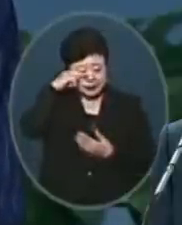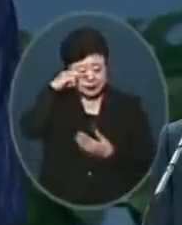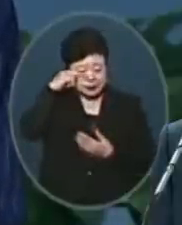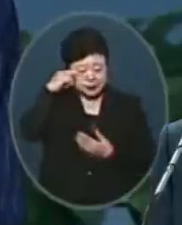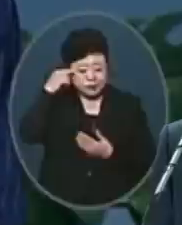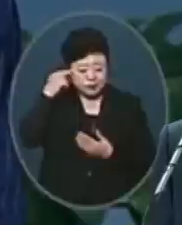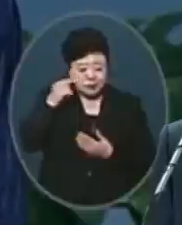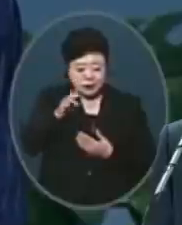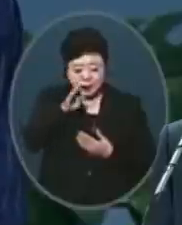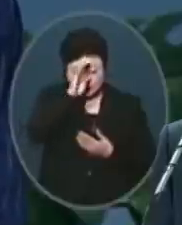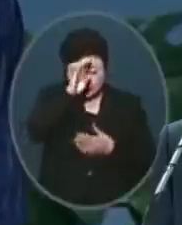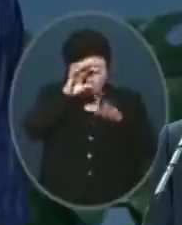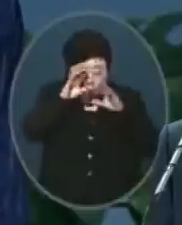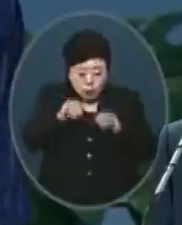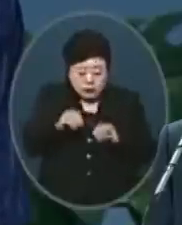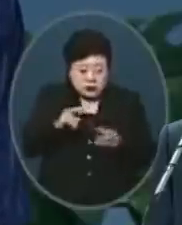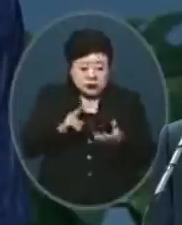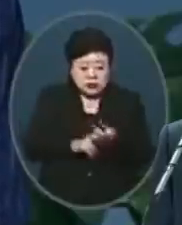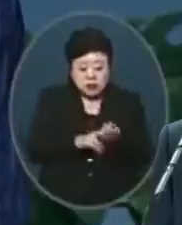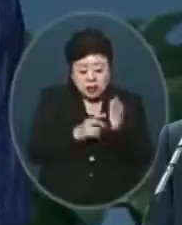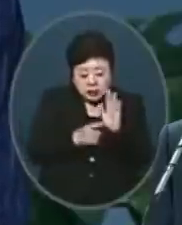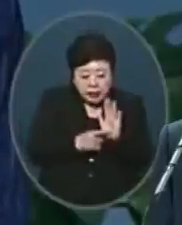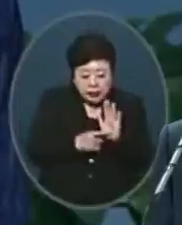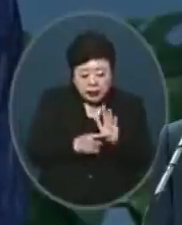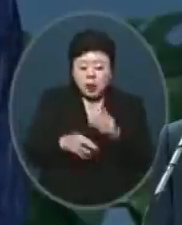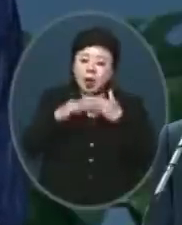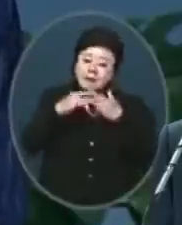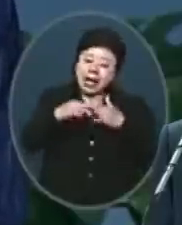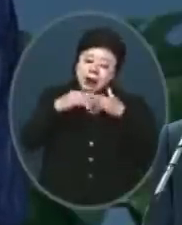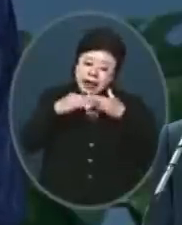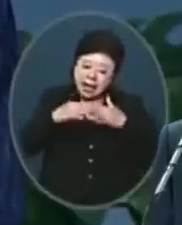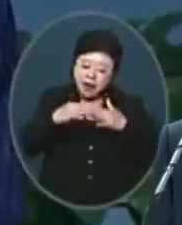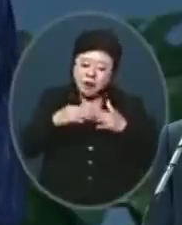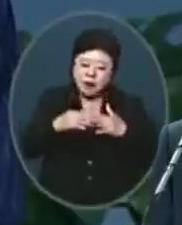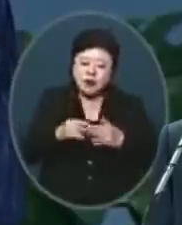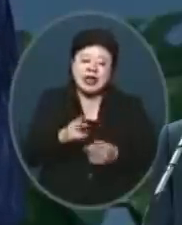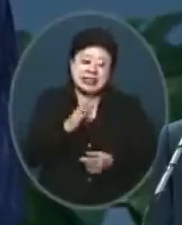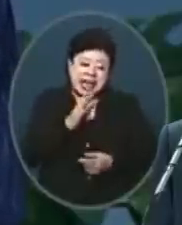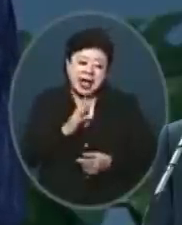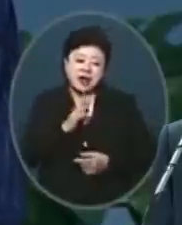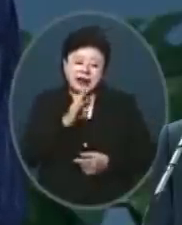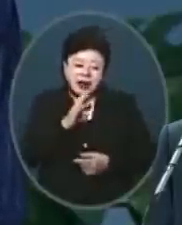병을 고치는 기적도 나타나고 방언도 하고 예언도 하고